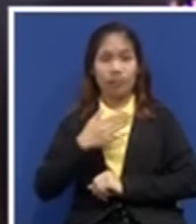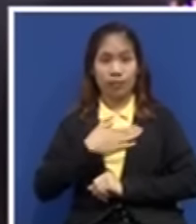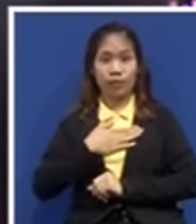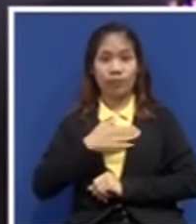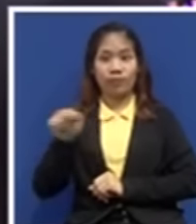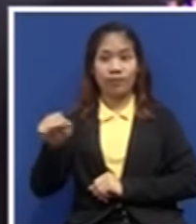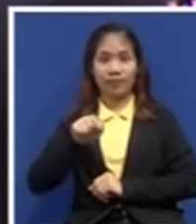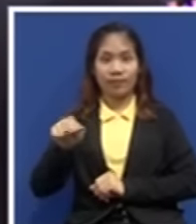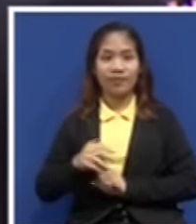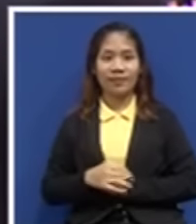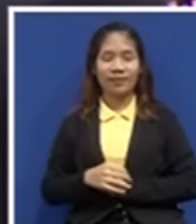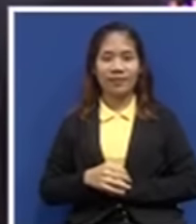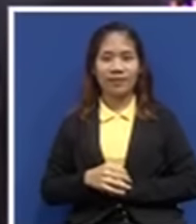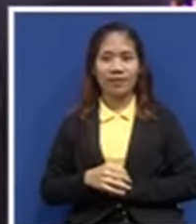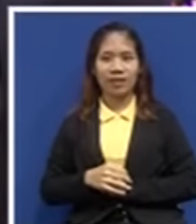กับท่านนี้นะฮะ